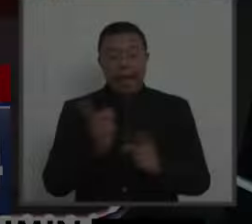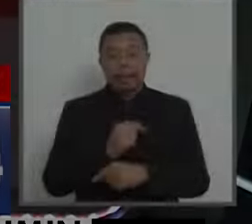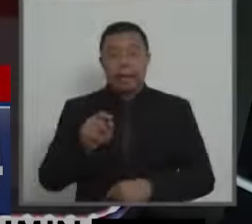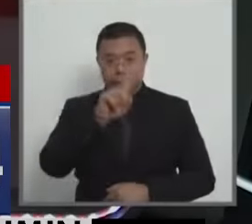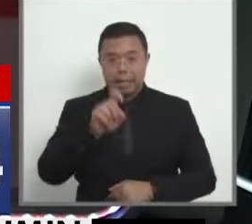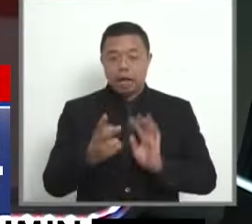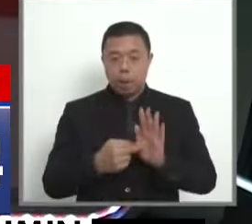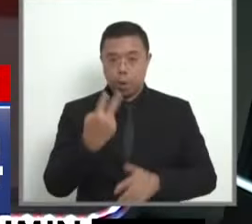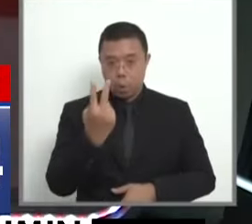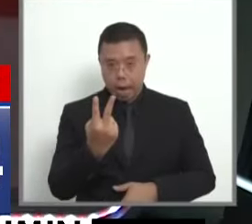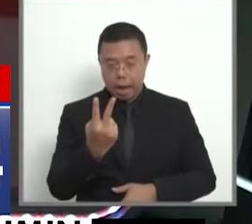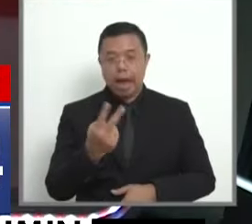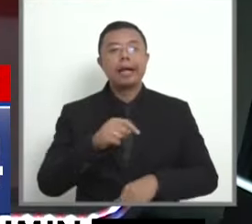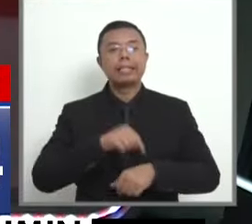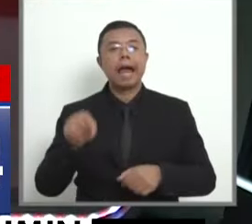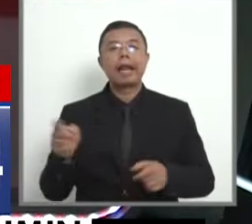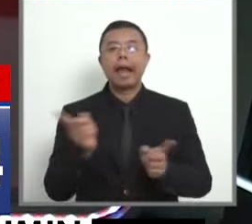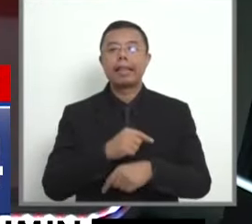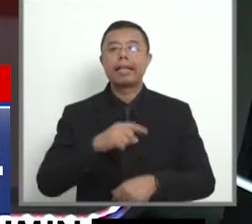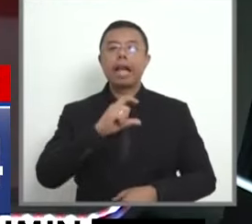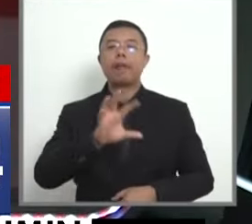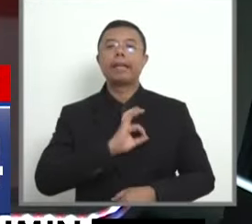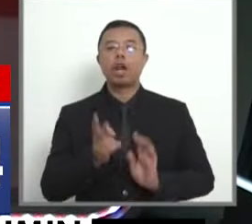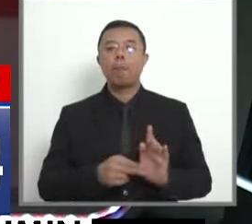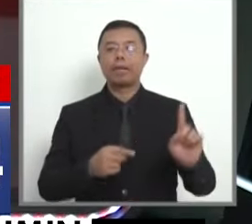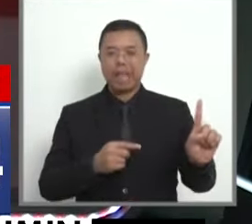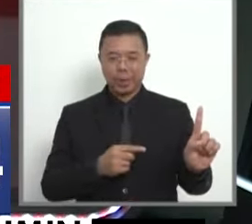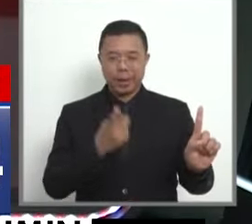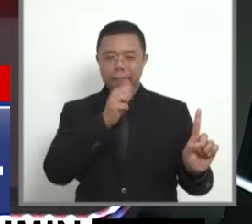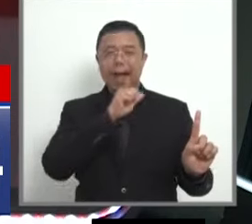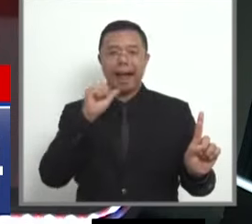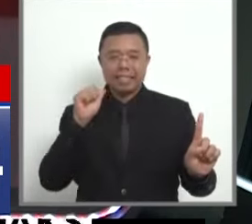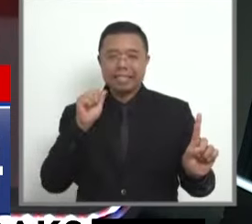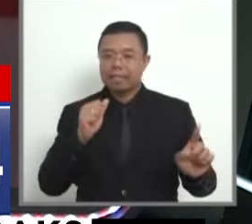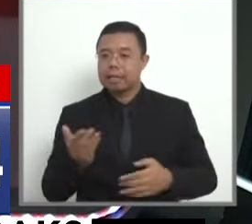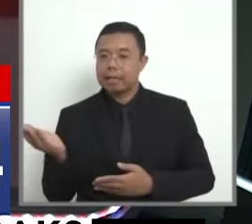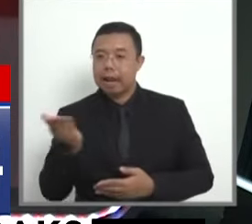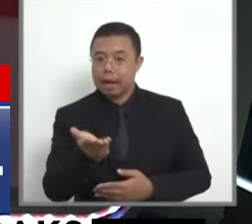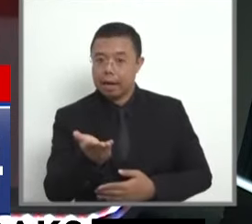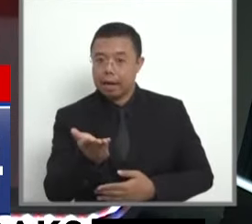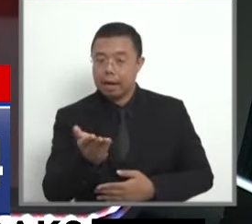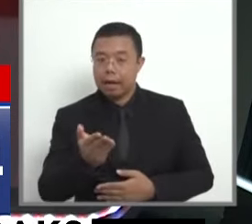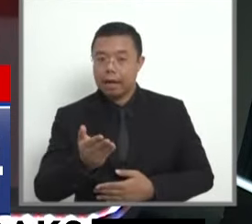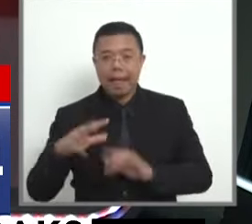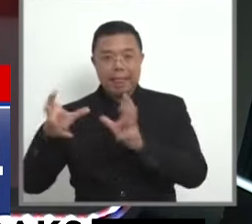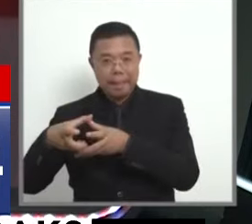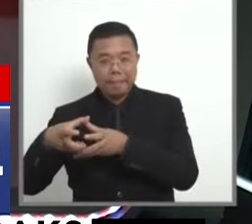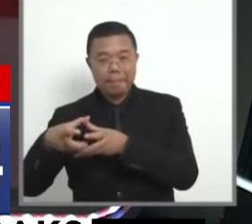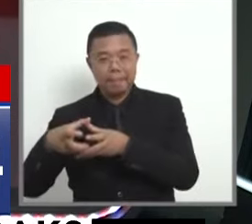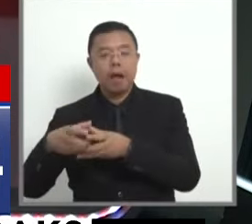pertanyaan kedua giliran capres nomor urut 1 Bapak Anis Rasid Baswedan untuk itu kami mempersilakan panelis Bapak